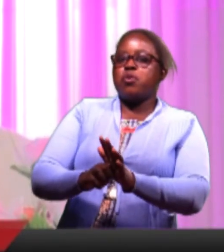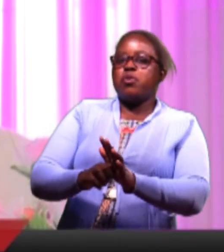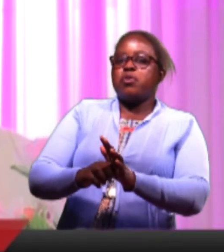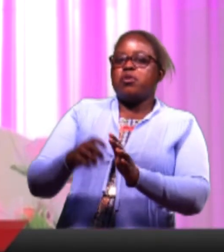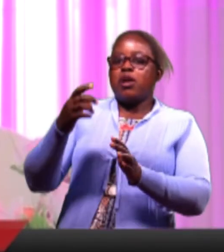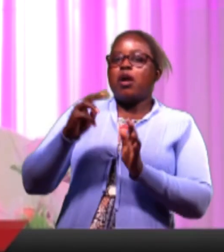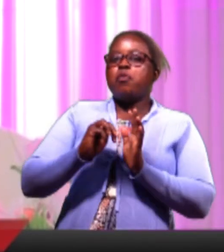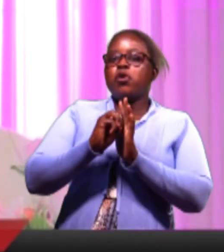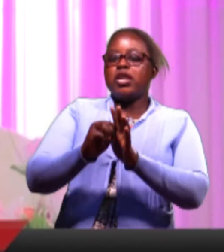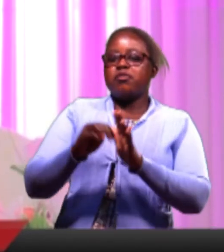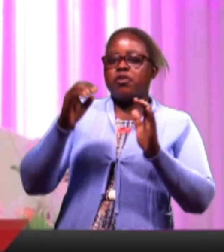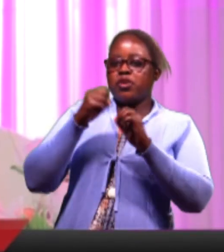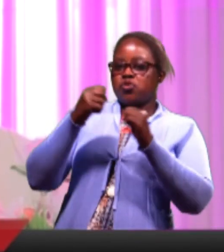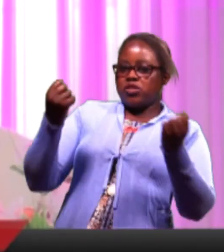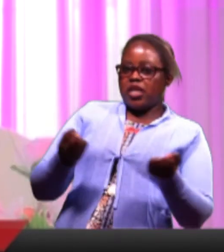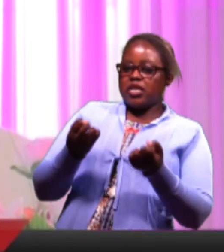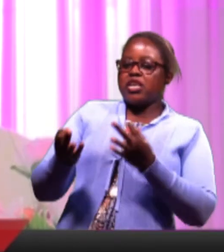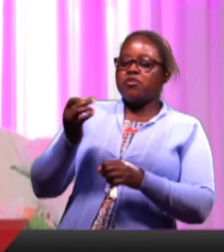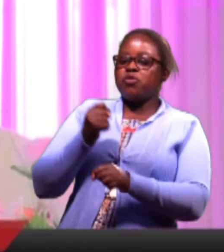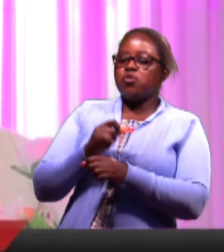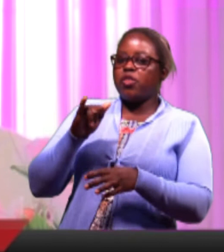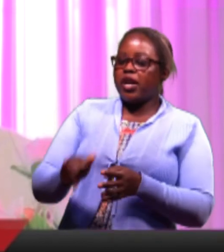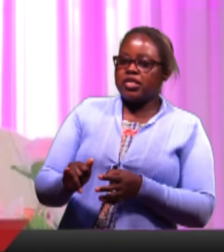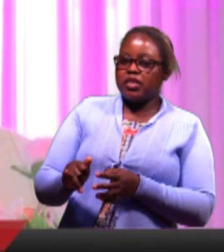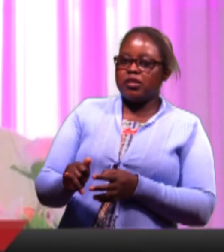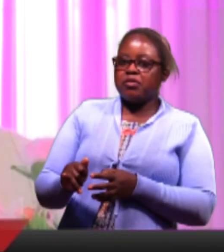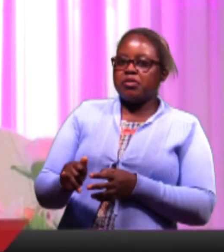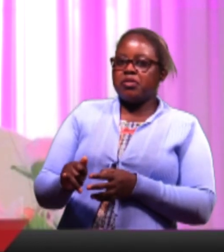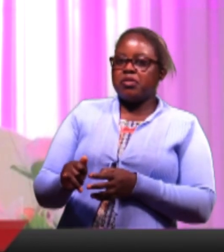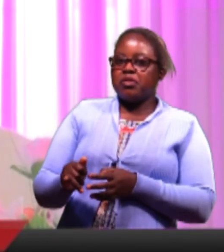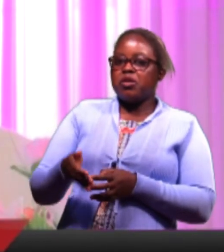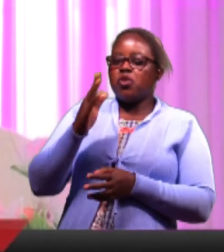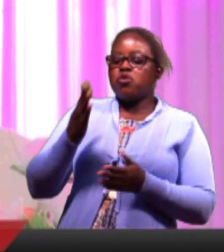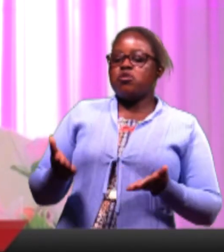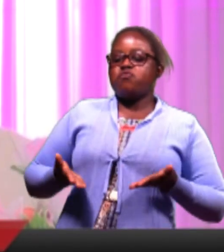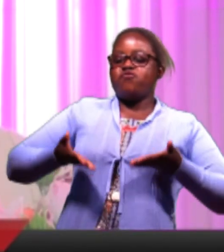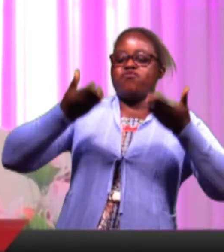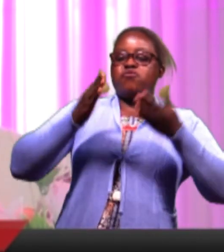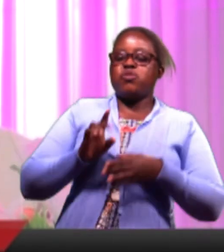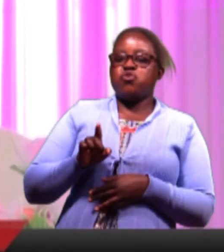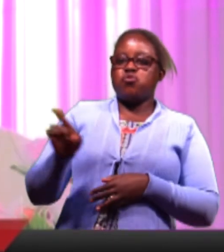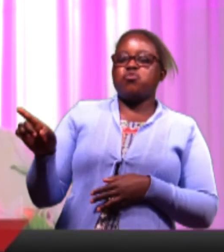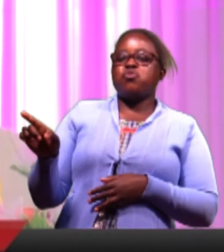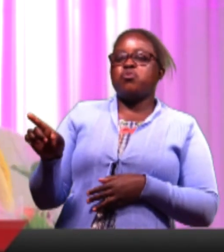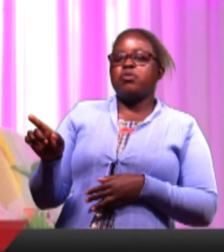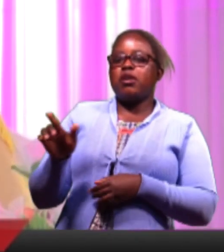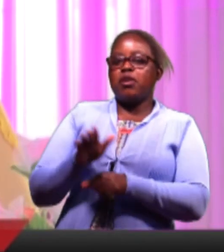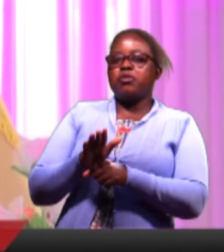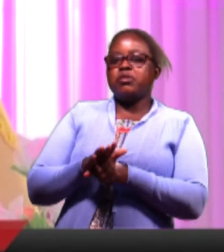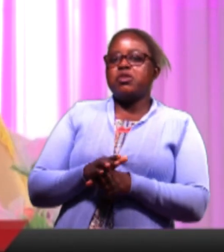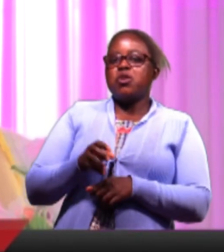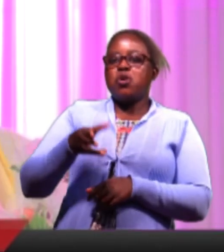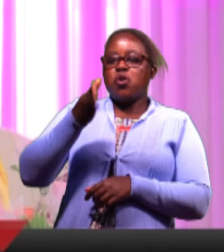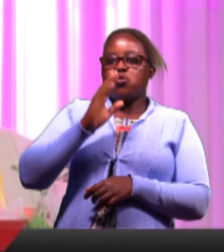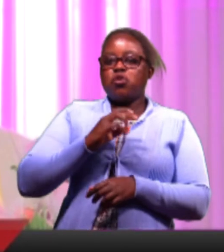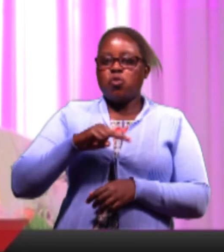model for the society. Na hayo mkiyatenda, Bwana atawainua sana. Bwana